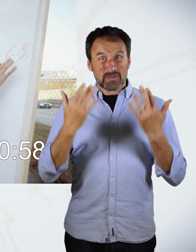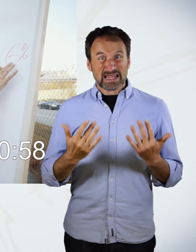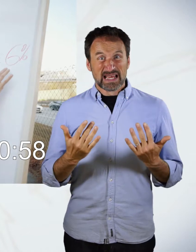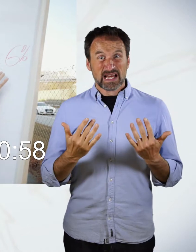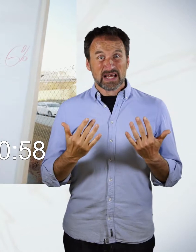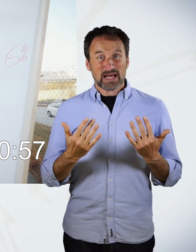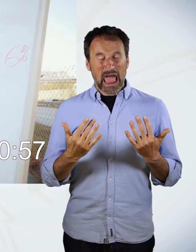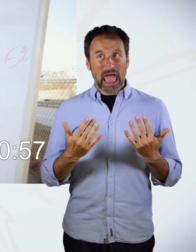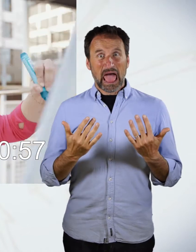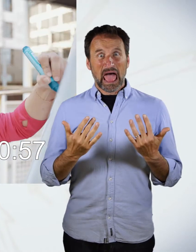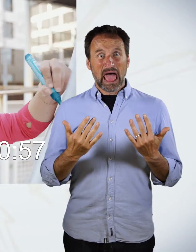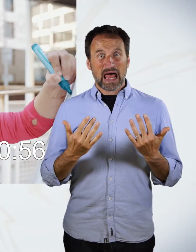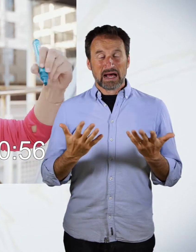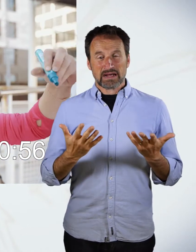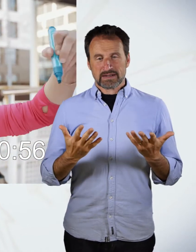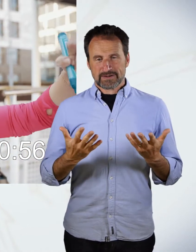diese Kombi, boah,